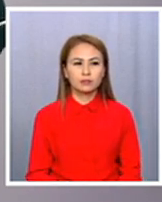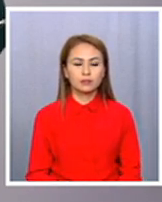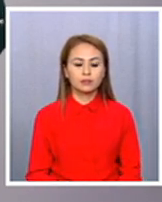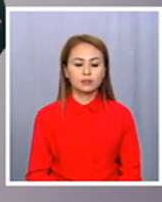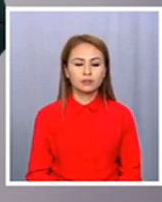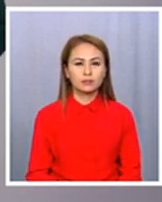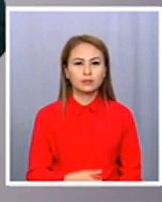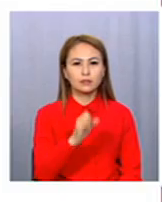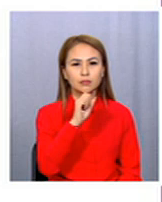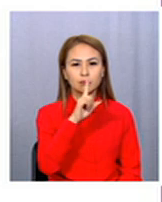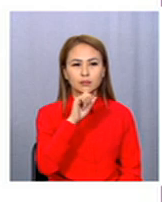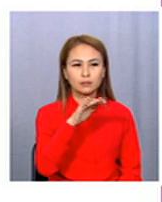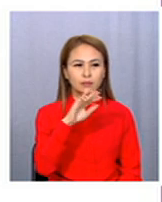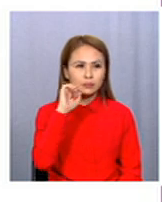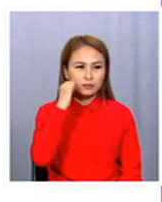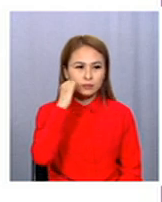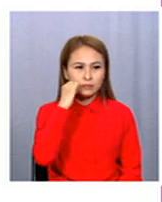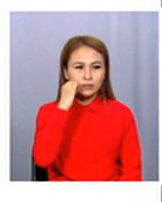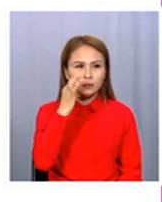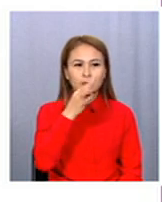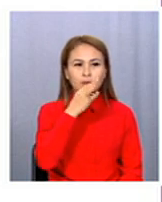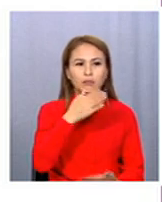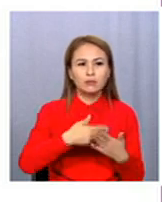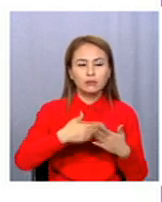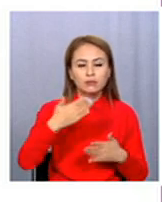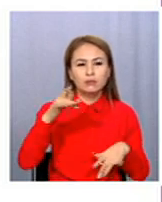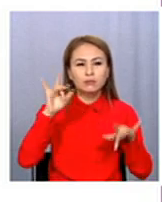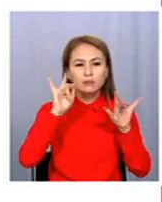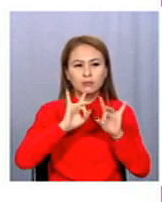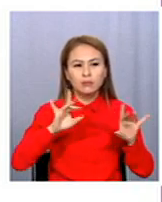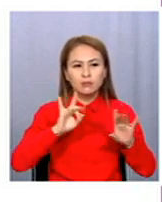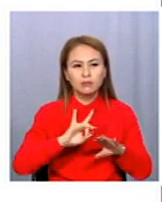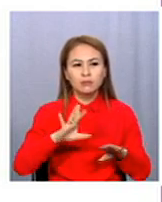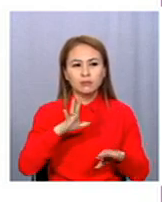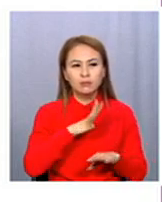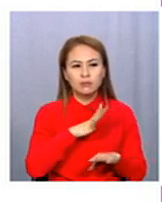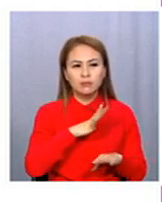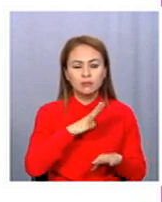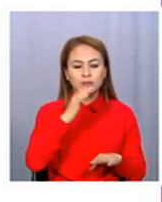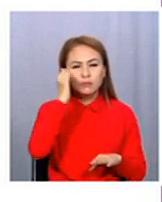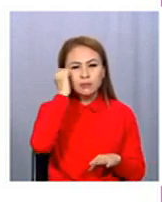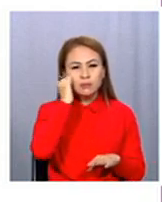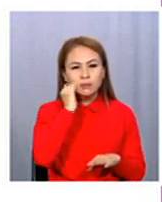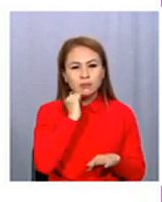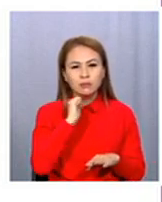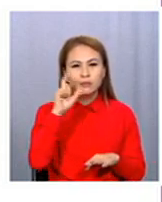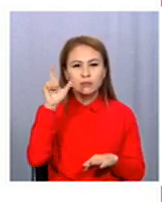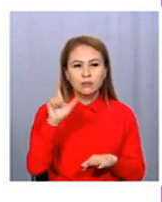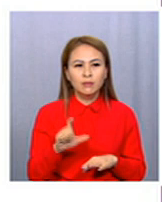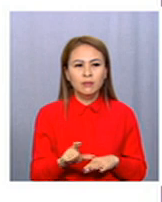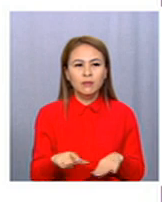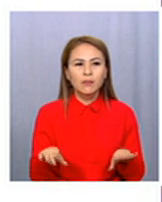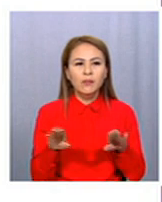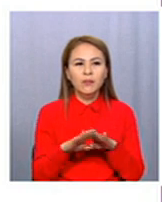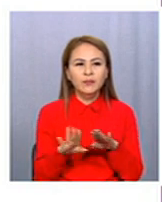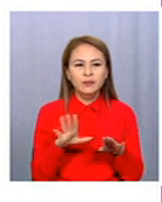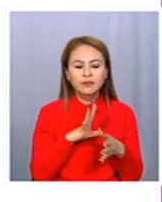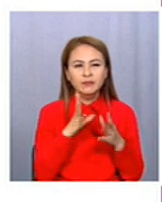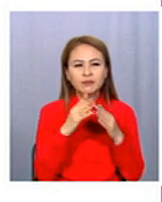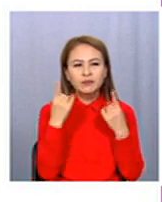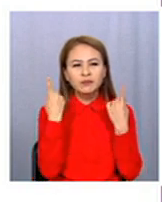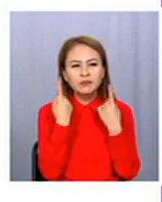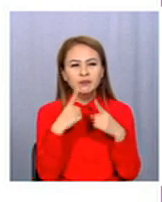Азаттың әжесі. Ертегі айтатын қазақы кейіптегі кейуана. Былайғы жұрттан